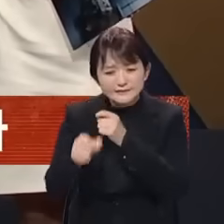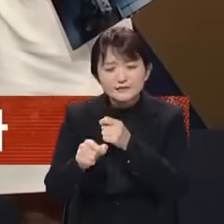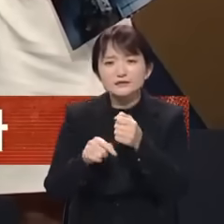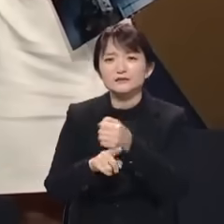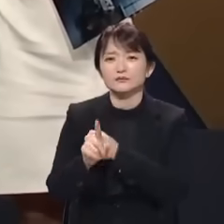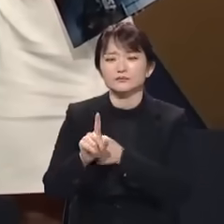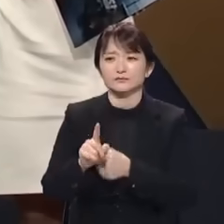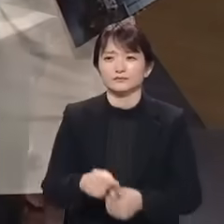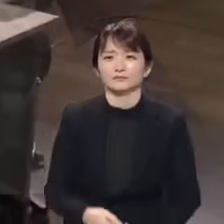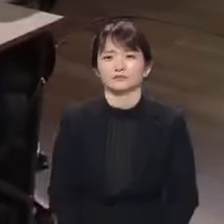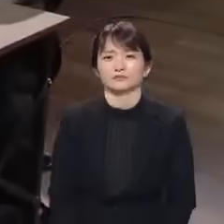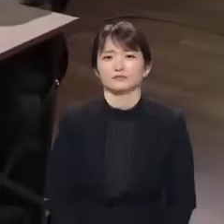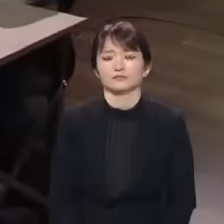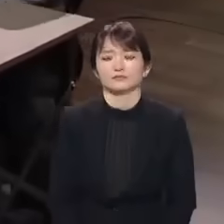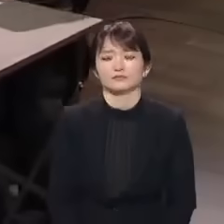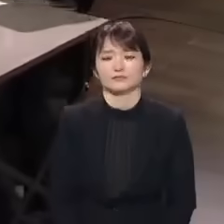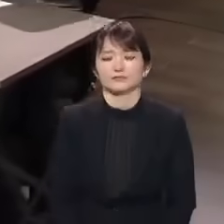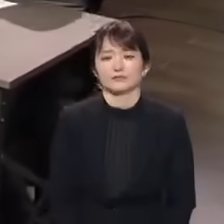들여다보겠습니다.